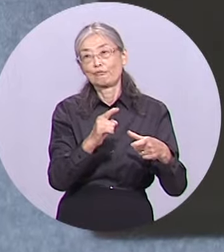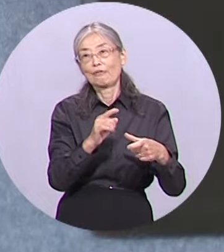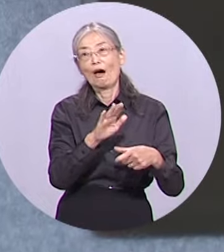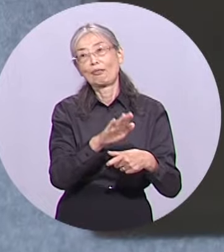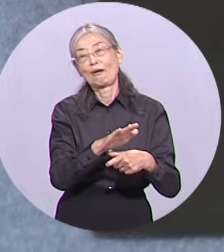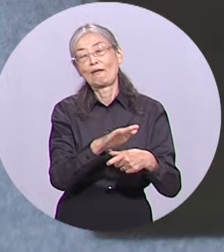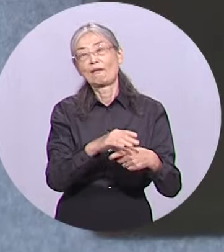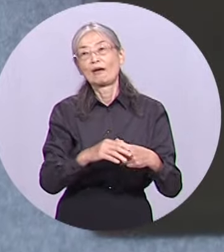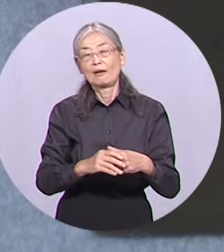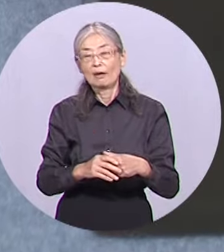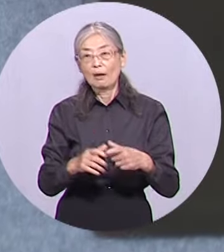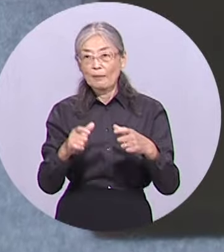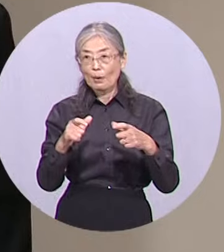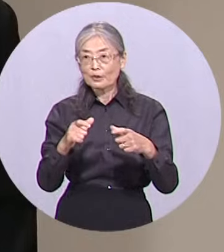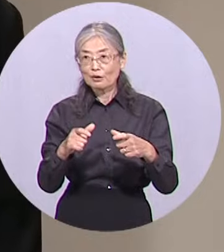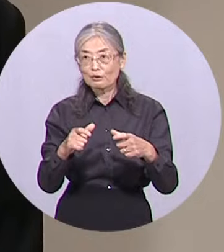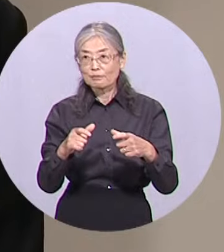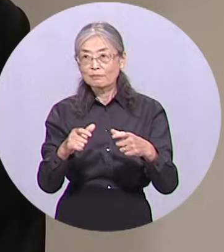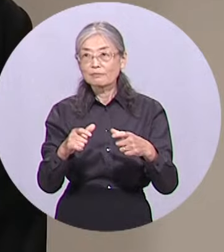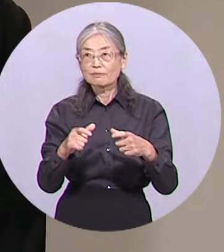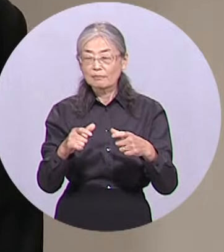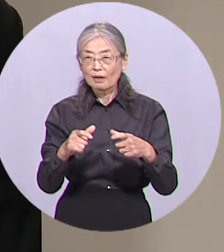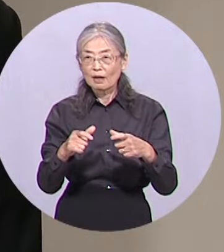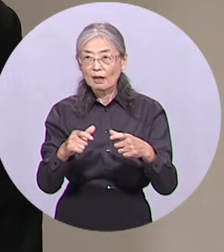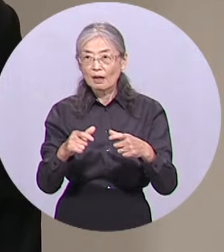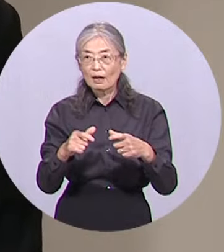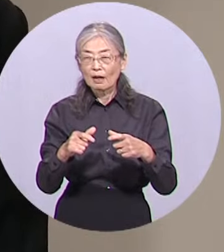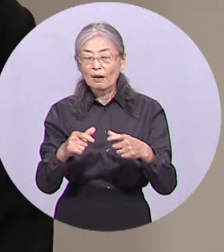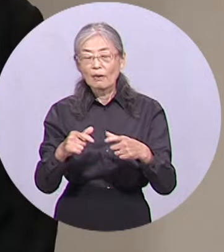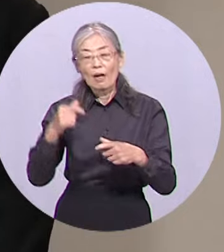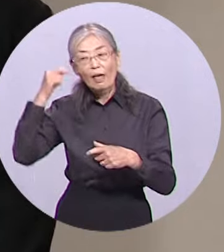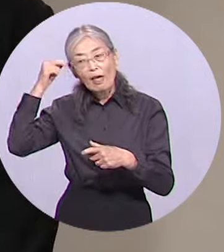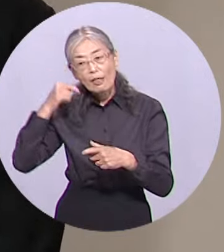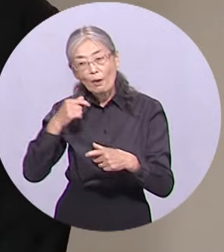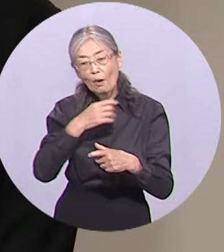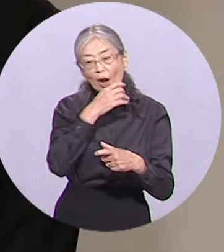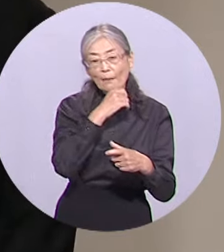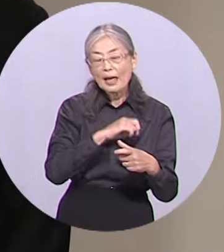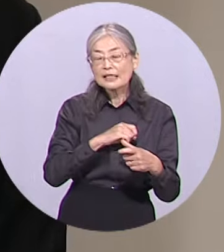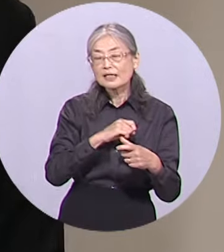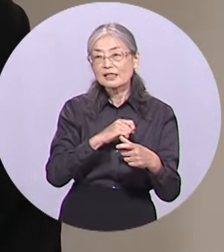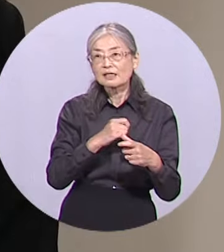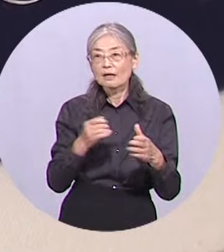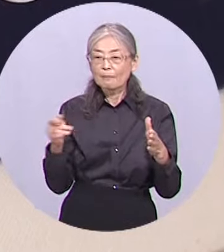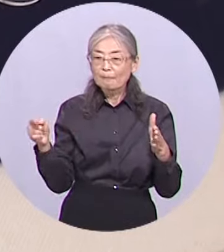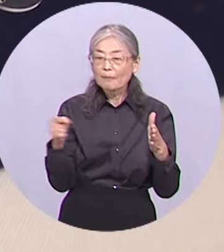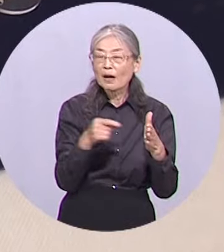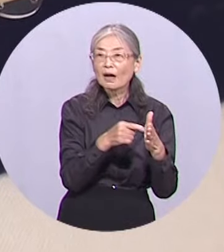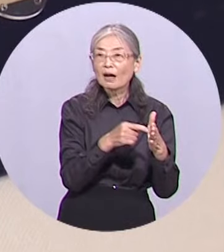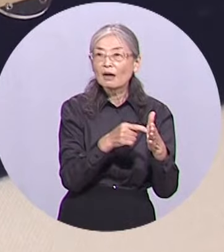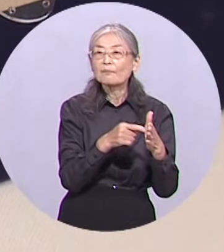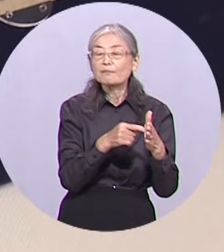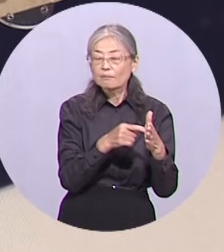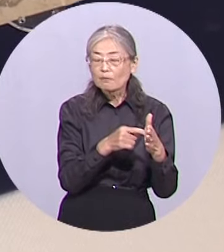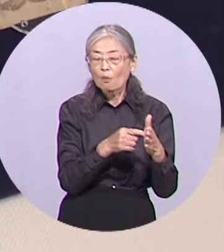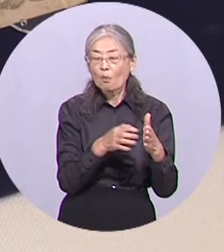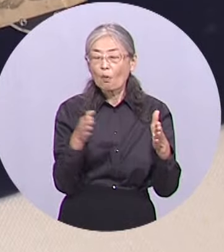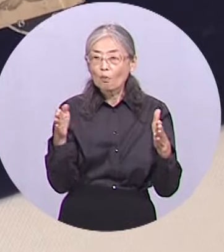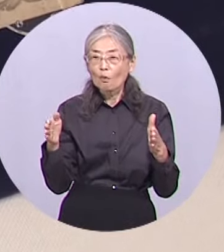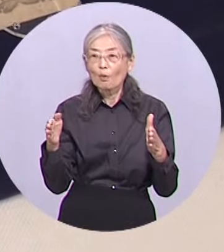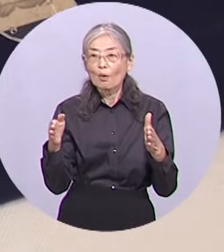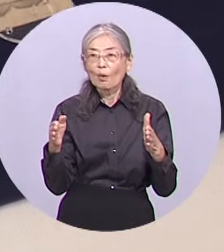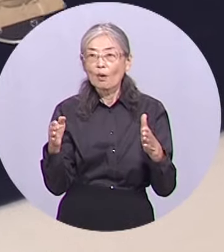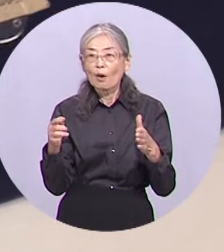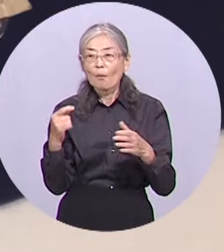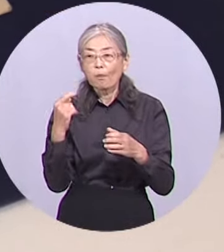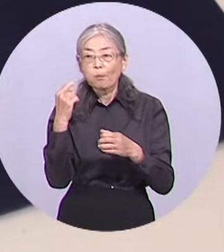。お札には実は江戸時代から明治時代の初めに発行された最初期のものにも偽